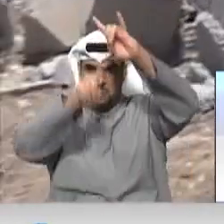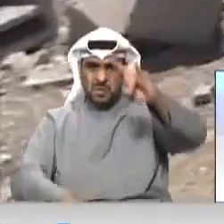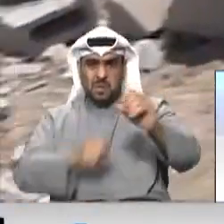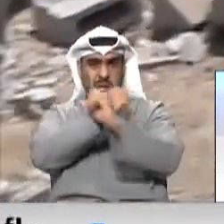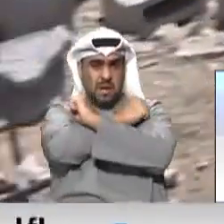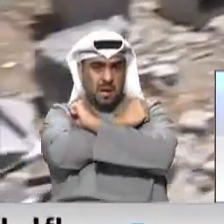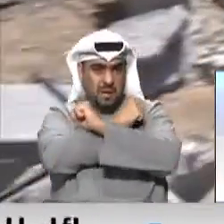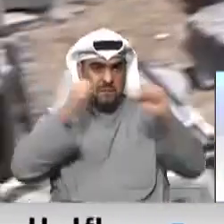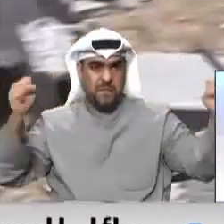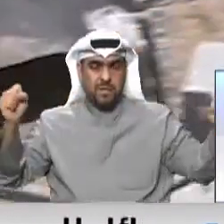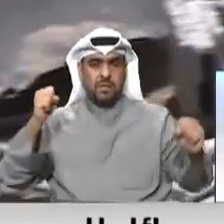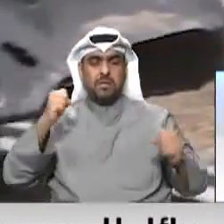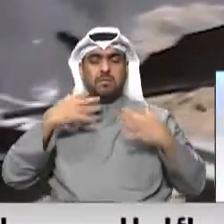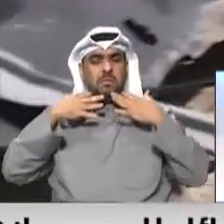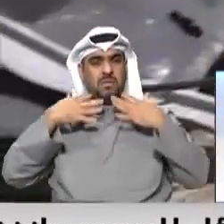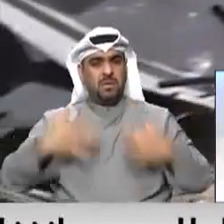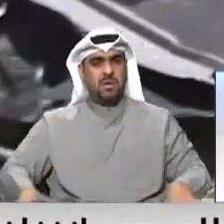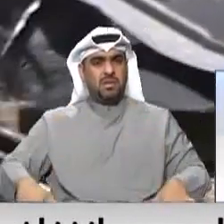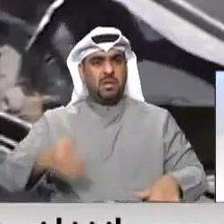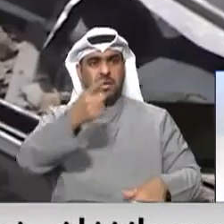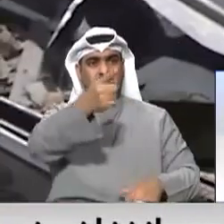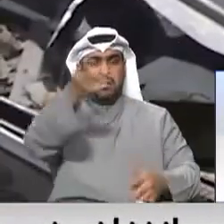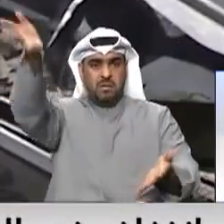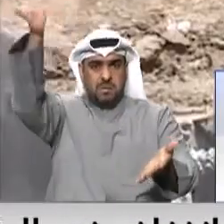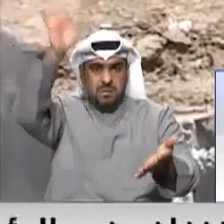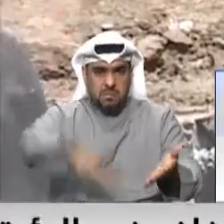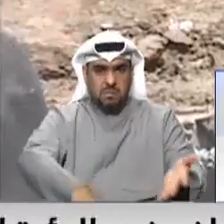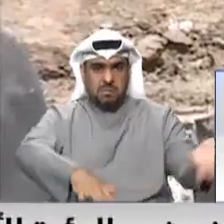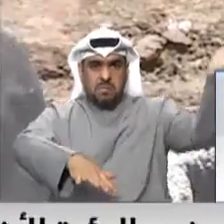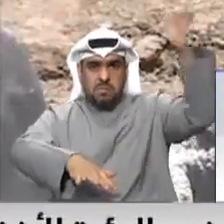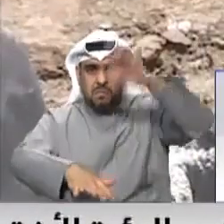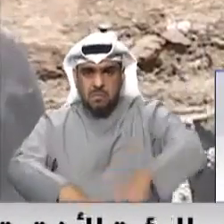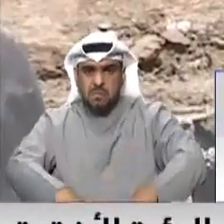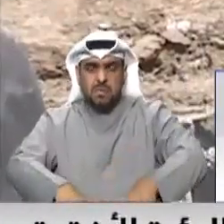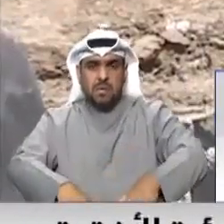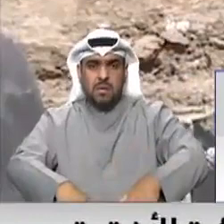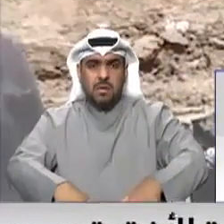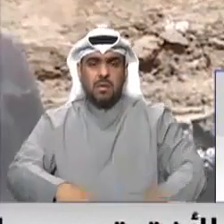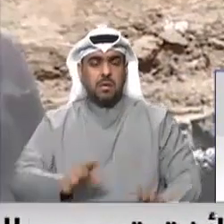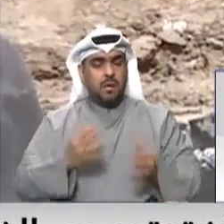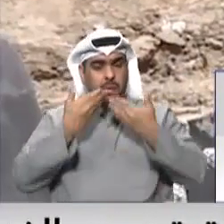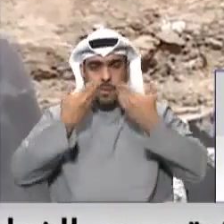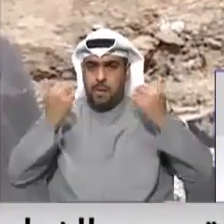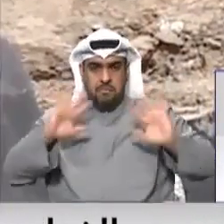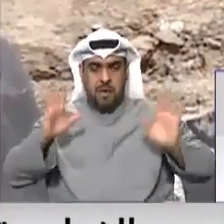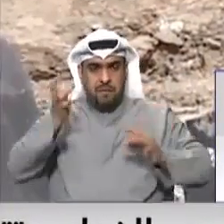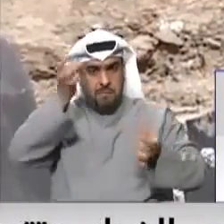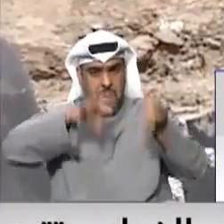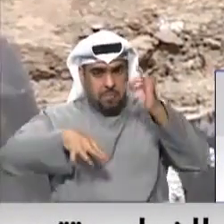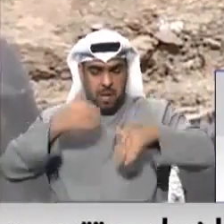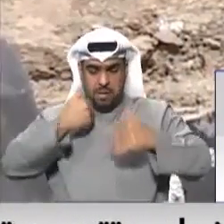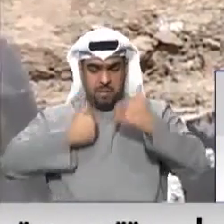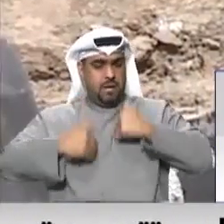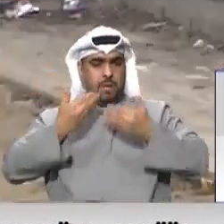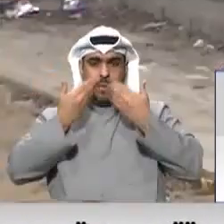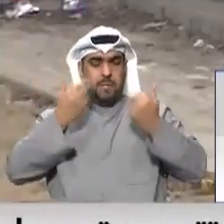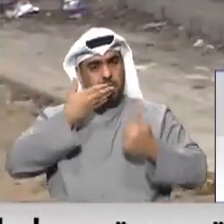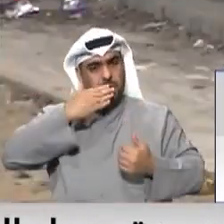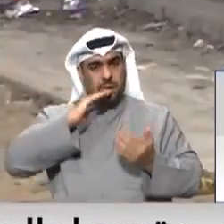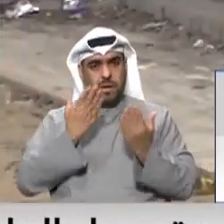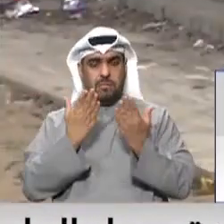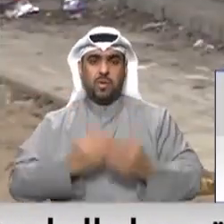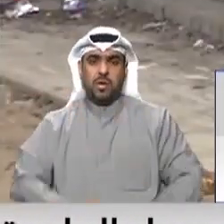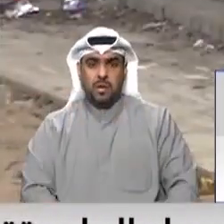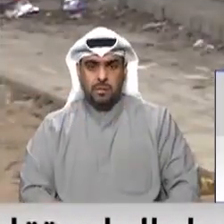هذه المواقع بالإضافة للمنازل المجاورة دون أن يبلغ عن وقوع أي من الإصابات. هذه